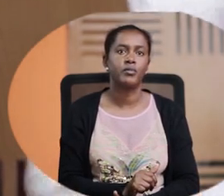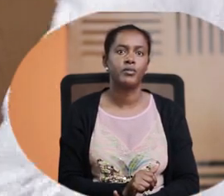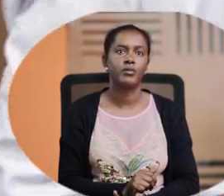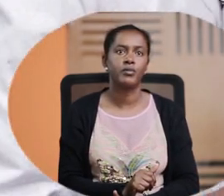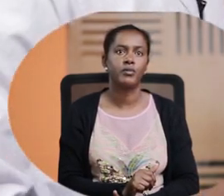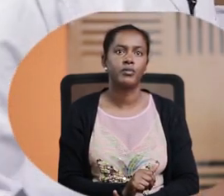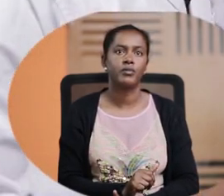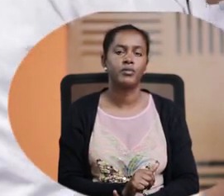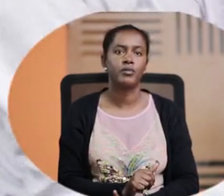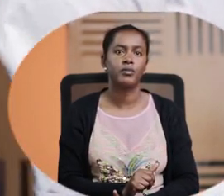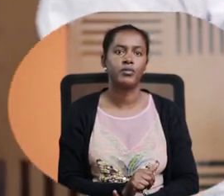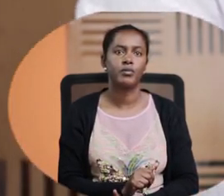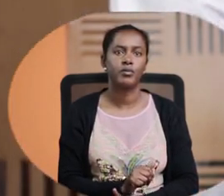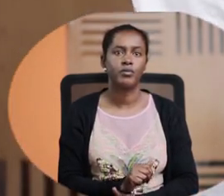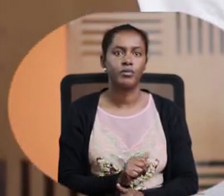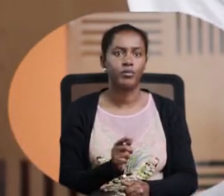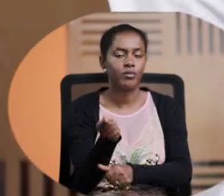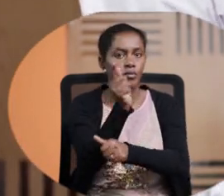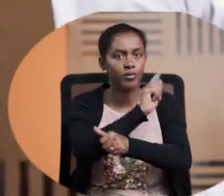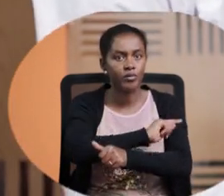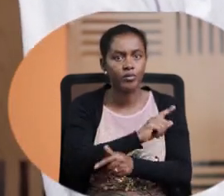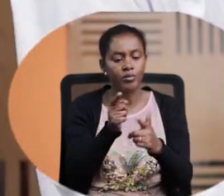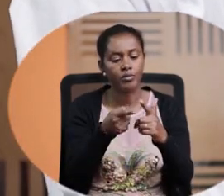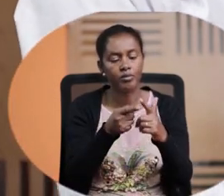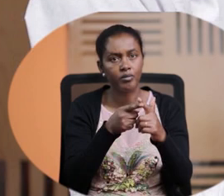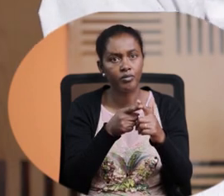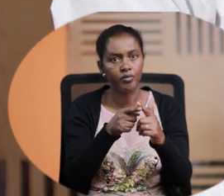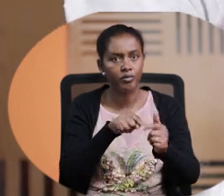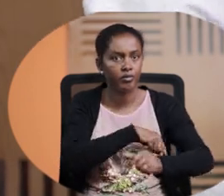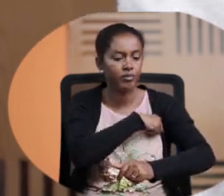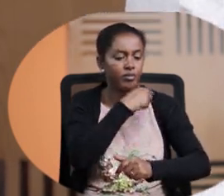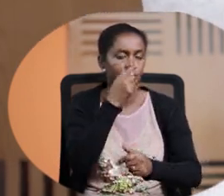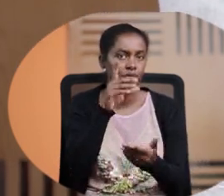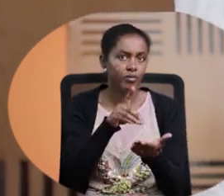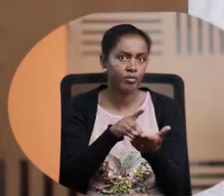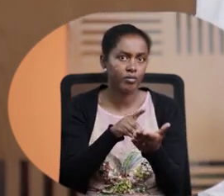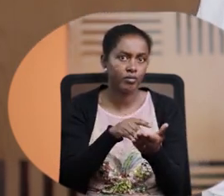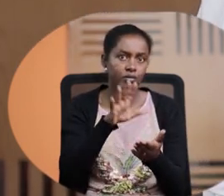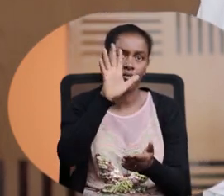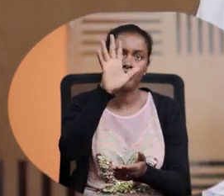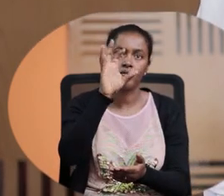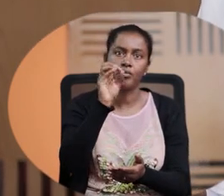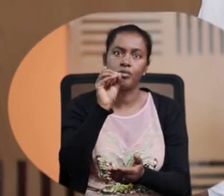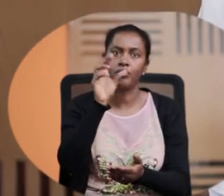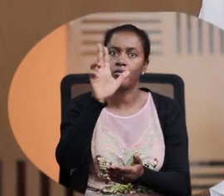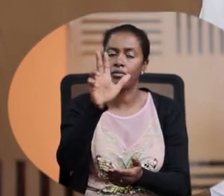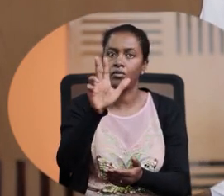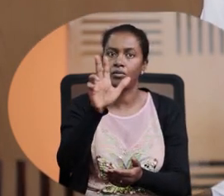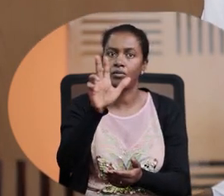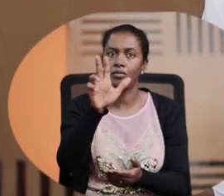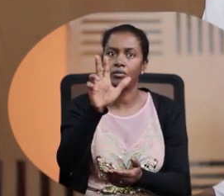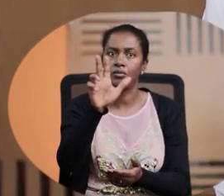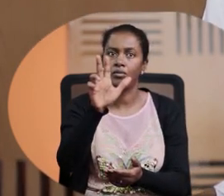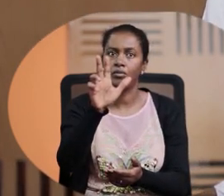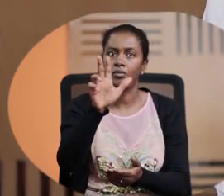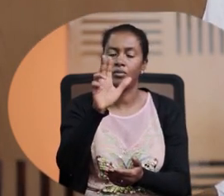naicha gafa guyala mafa temperature magalicha meqada shantami sadi amas mu kita kana tin